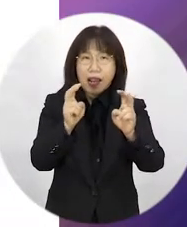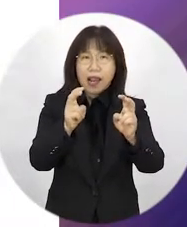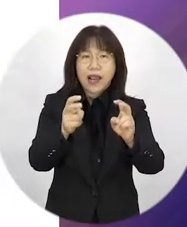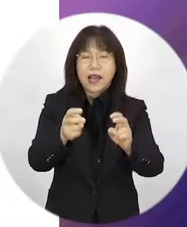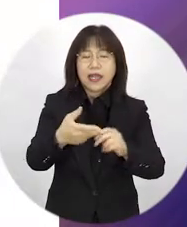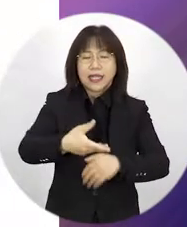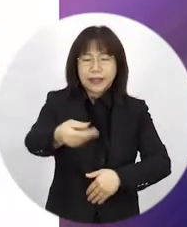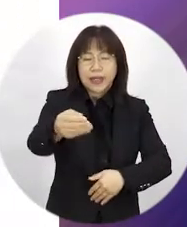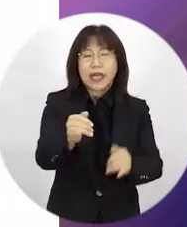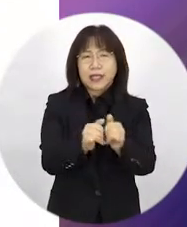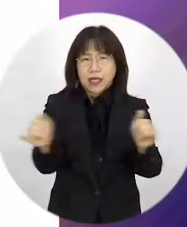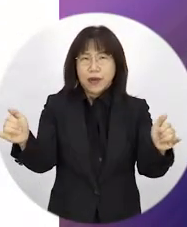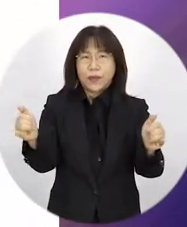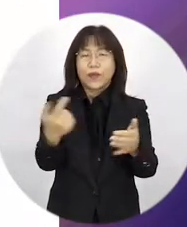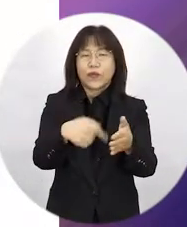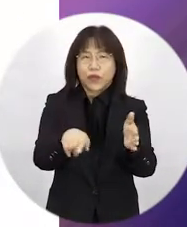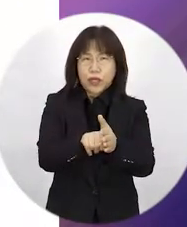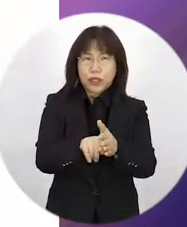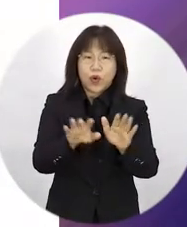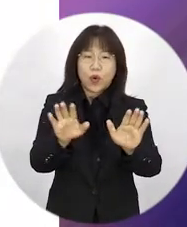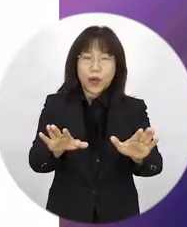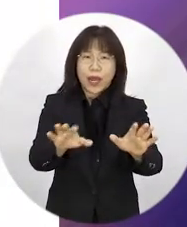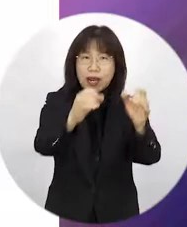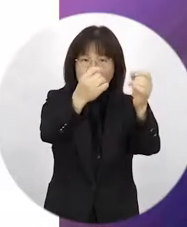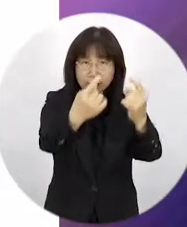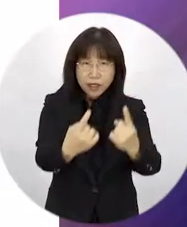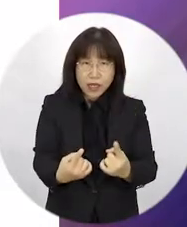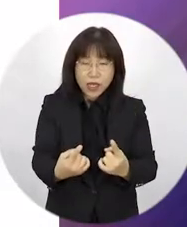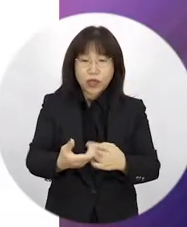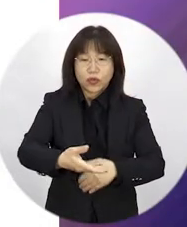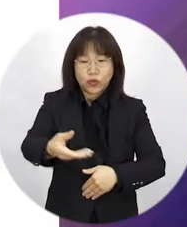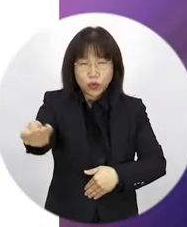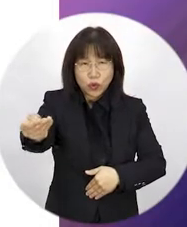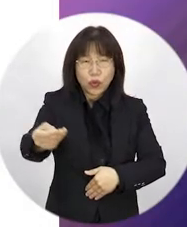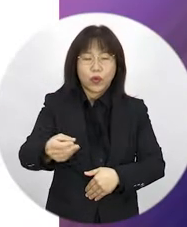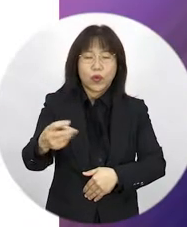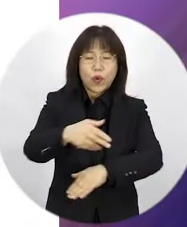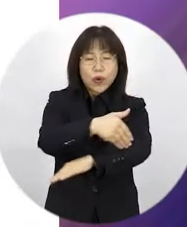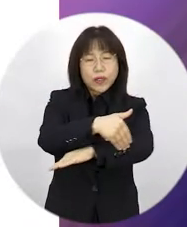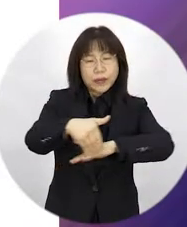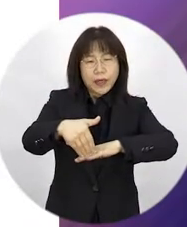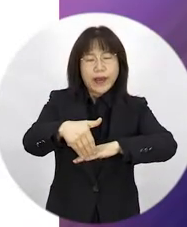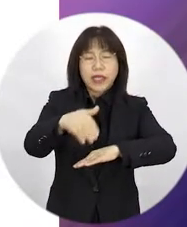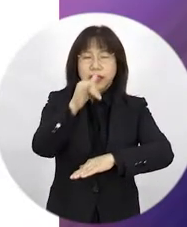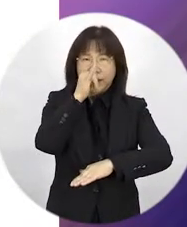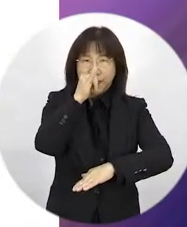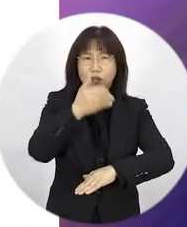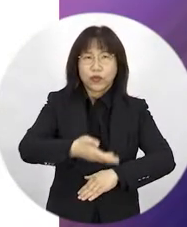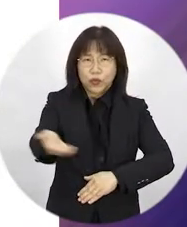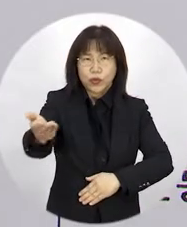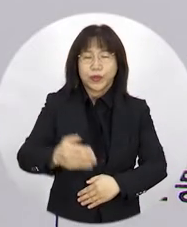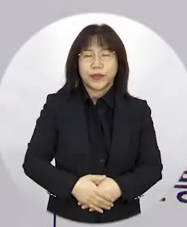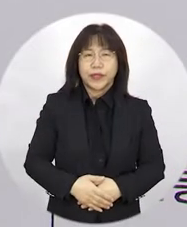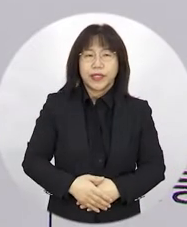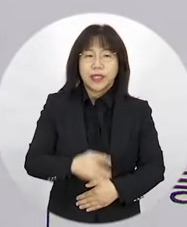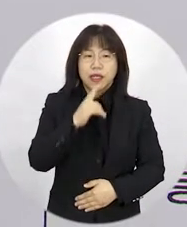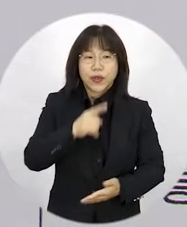건물의 환산 보증금이 9억 원 이하인 점포 가운데 올해 임대료를 인하했거나 인하 예정인 곳의